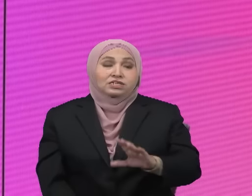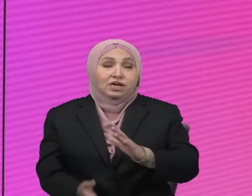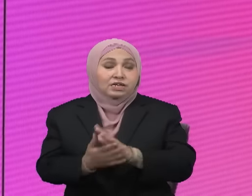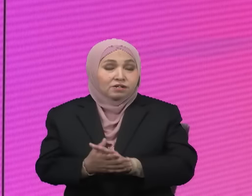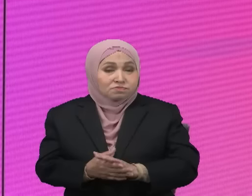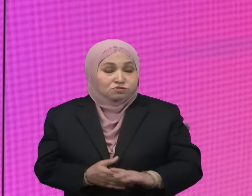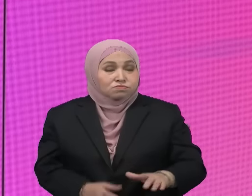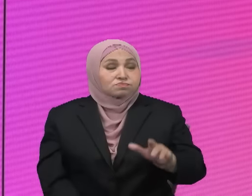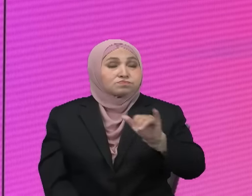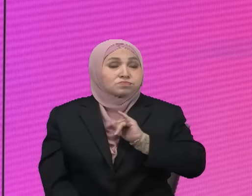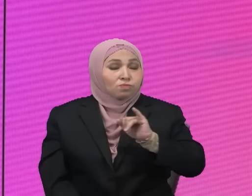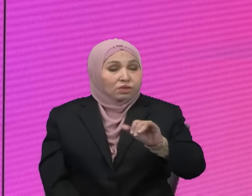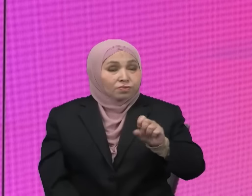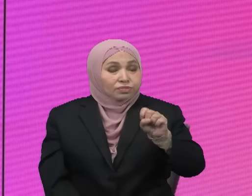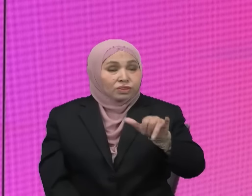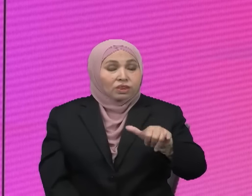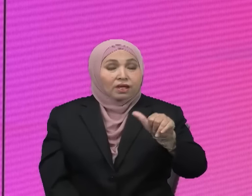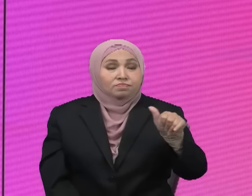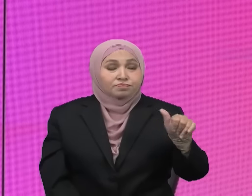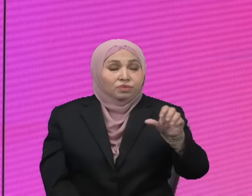imalah. Saya, saya.